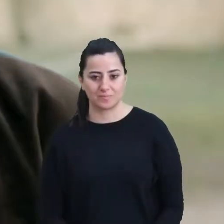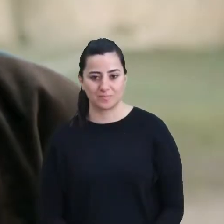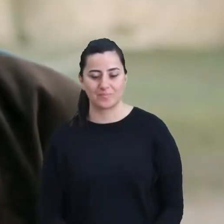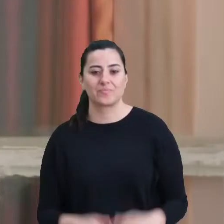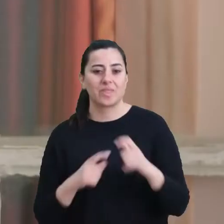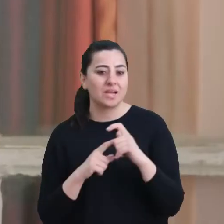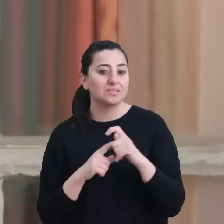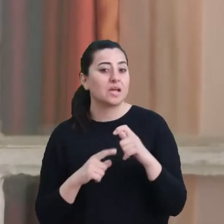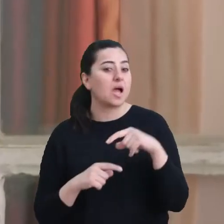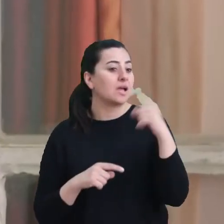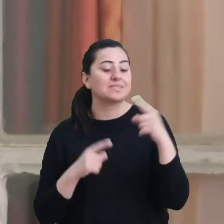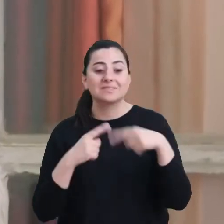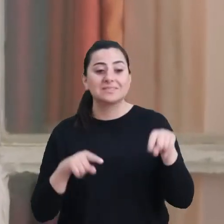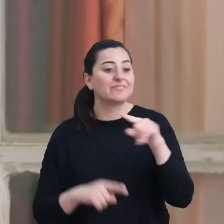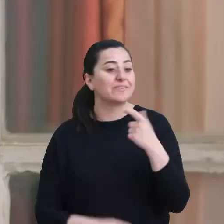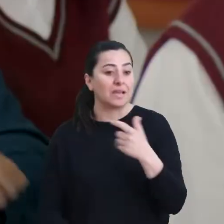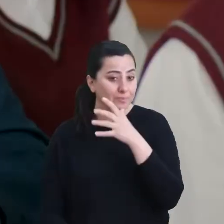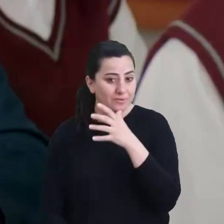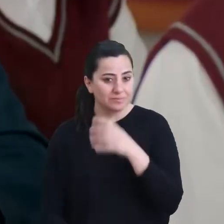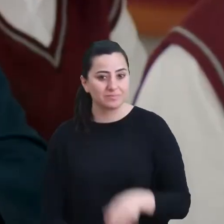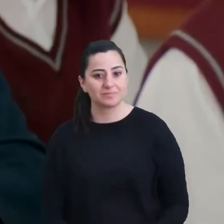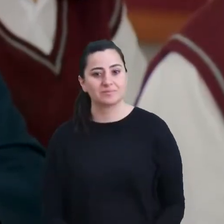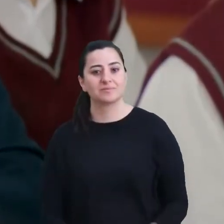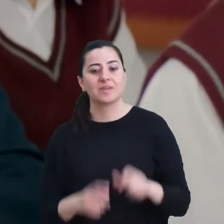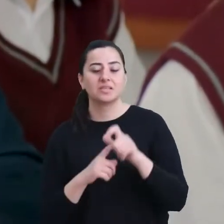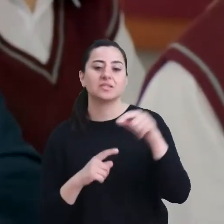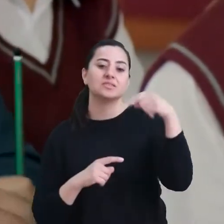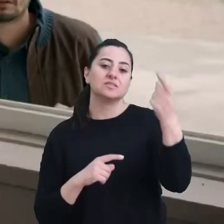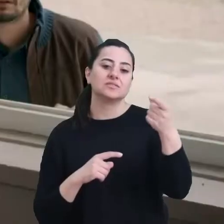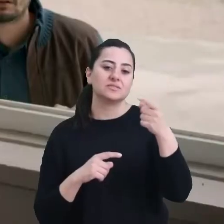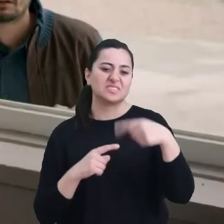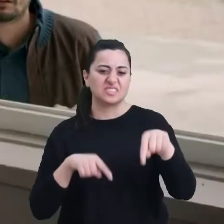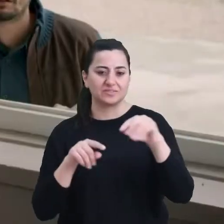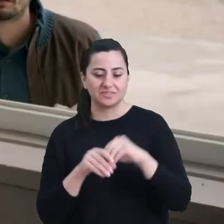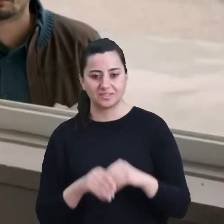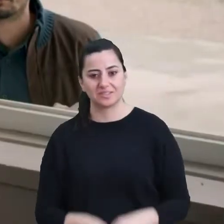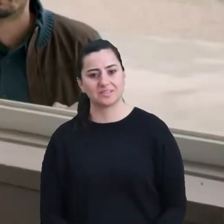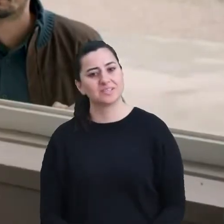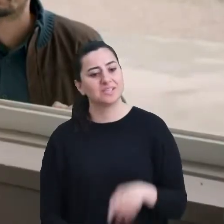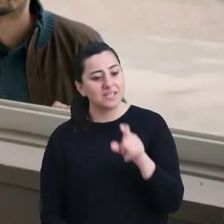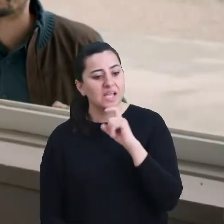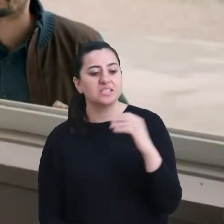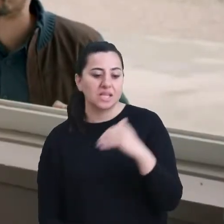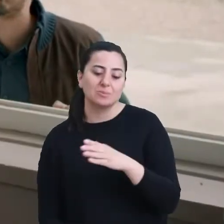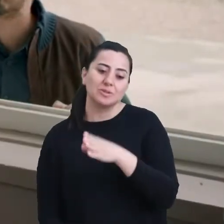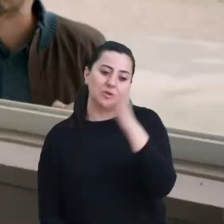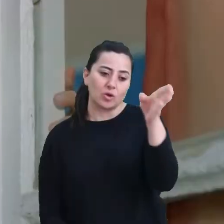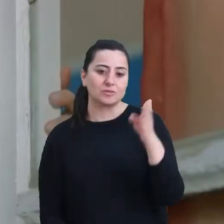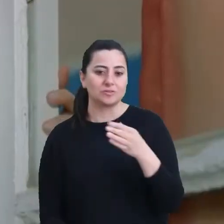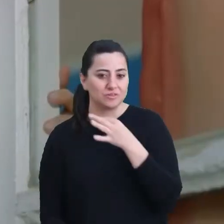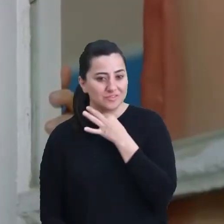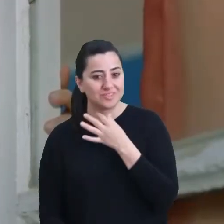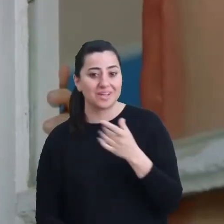Yok. Ersin'in hangi sınıfta olduğunu bilen var mı? Ersin yan sınıfta öğretmenim. Yanlış sınıfa gelmişsiniz